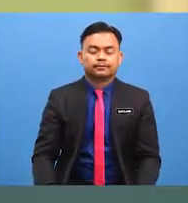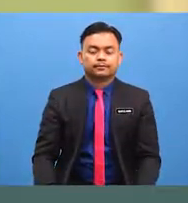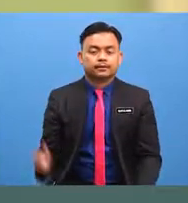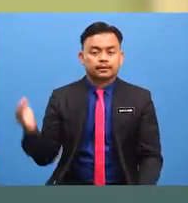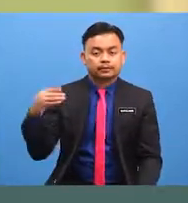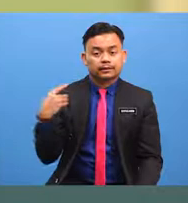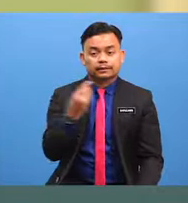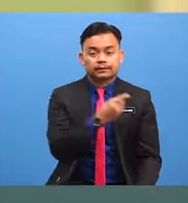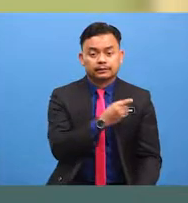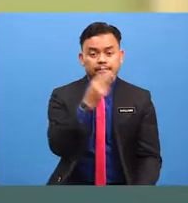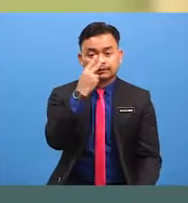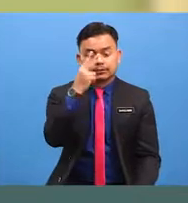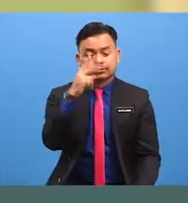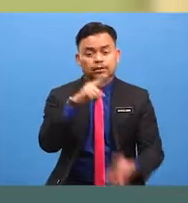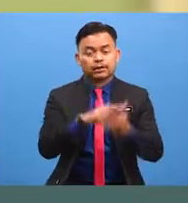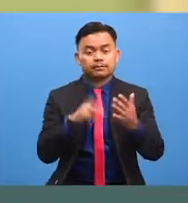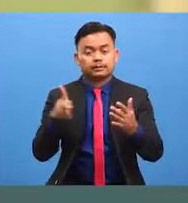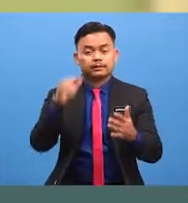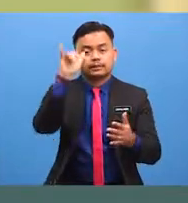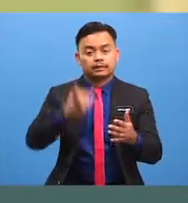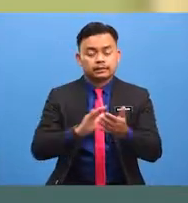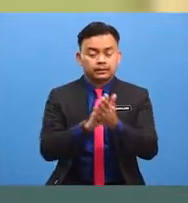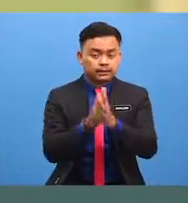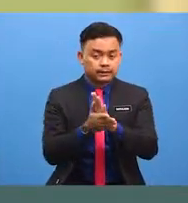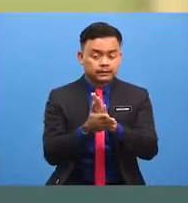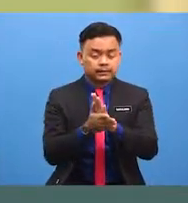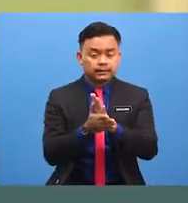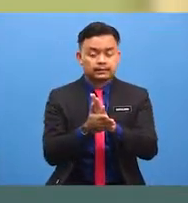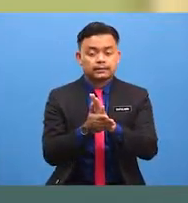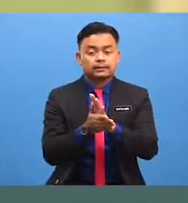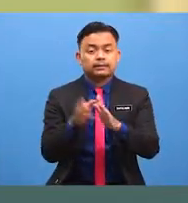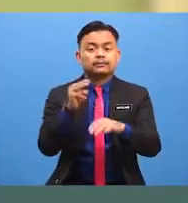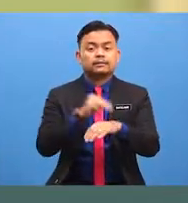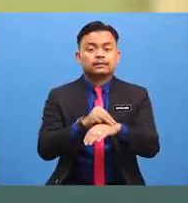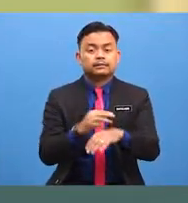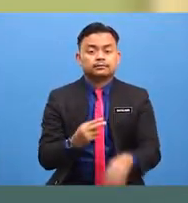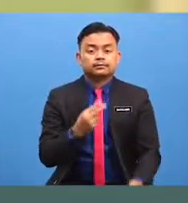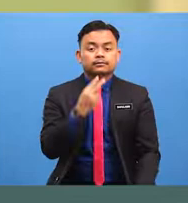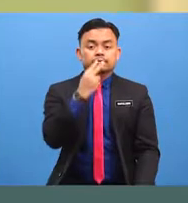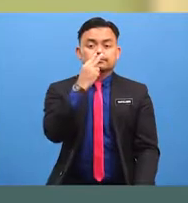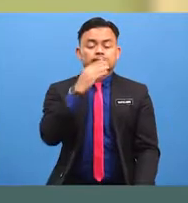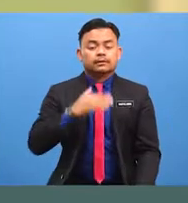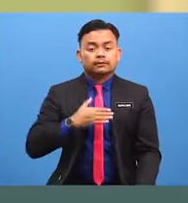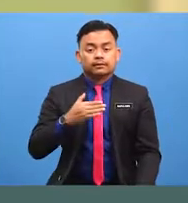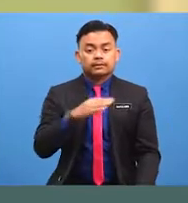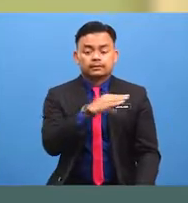Mari kita lihat apakah yang berlaku semasa kita menarik nafas dan menghembuskan nafas.